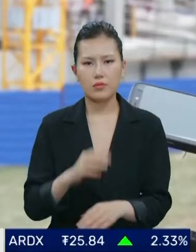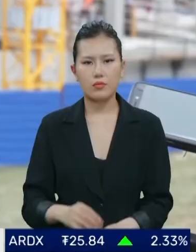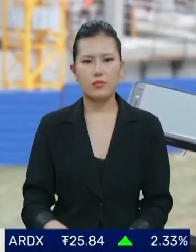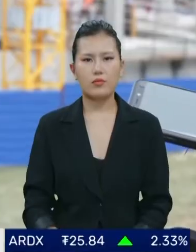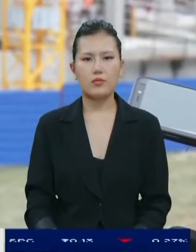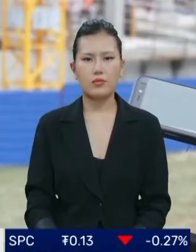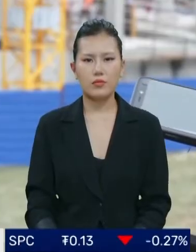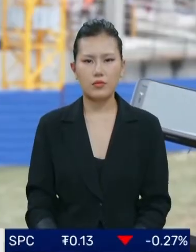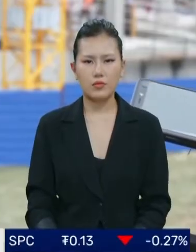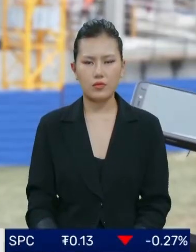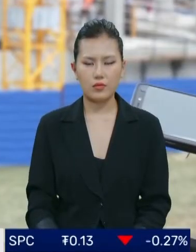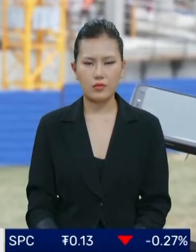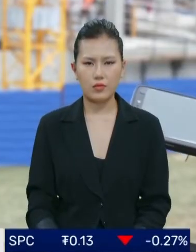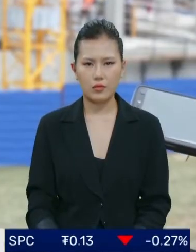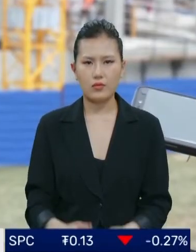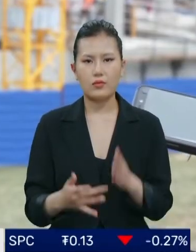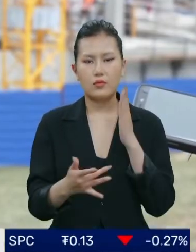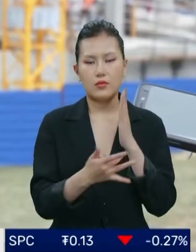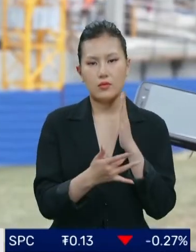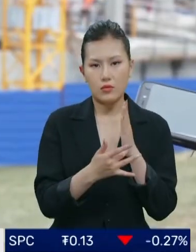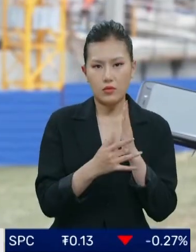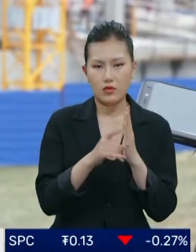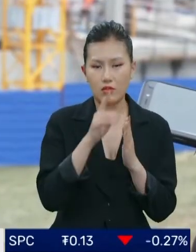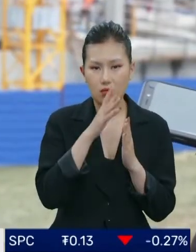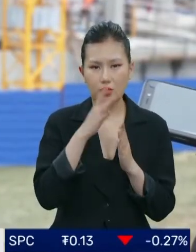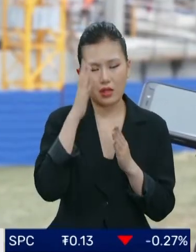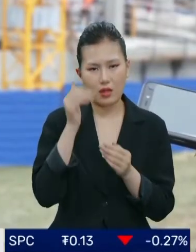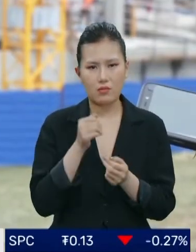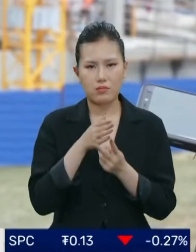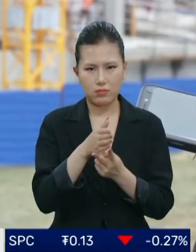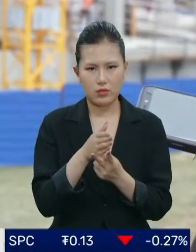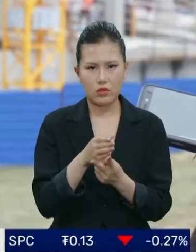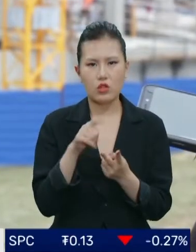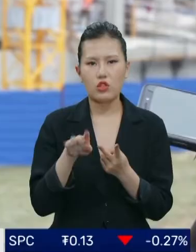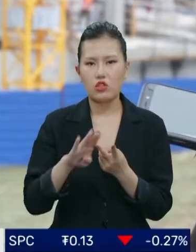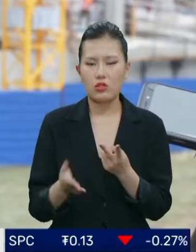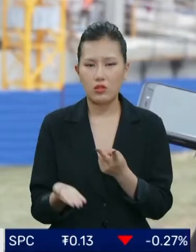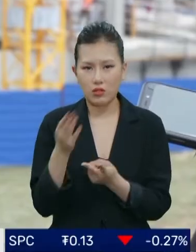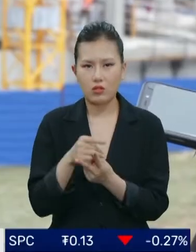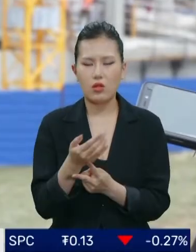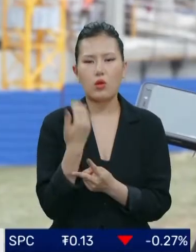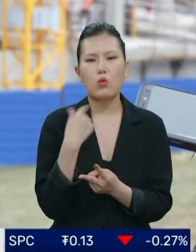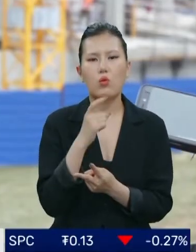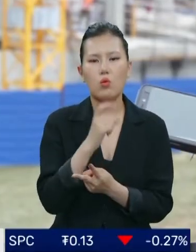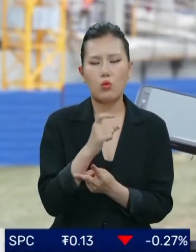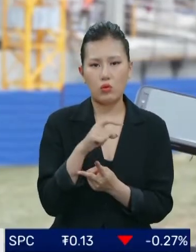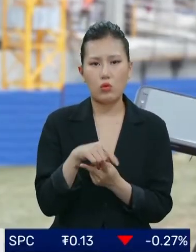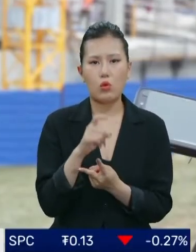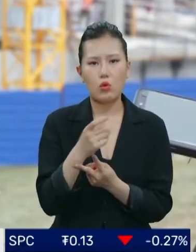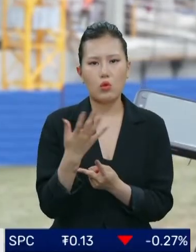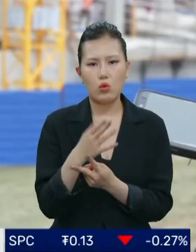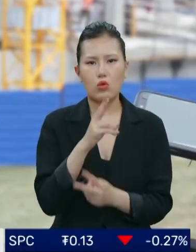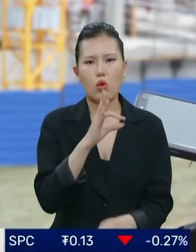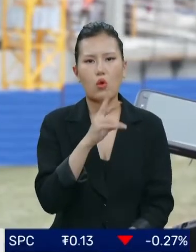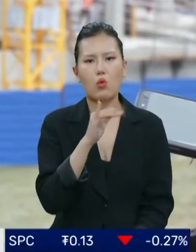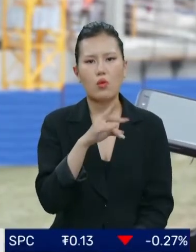За, технологийн дамжлагын хувьд бол уламжлалт болон дэвшилтэд гэсэн хоёр харилцан ялгаат хоёр дамжлагтай. За, уламжлалт дамжлаг бол одоо coagulase,